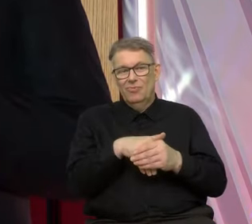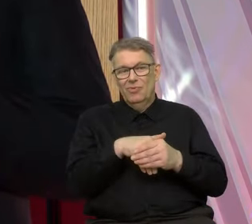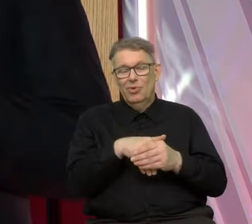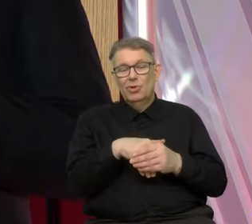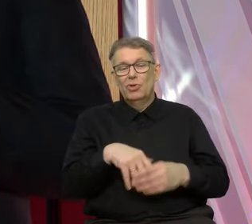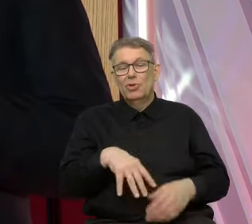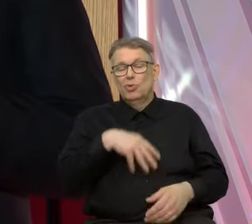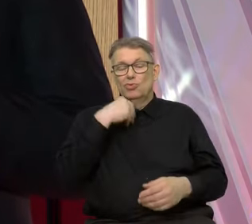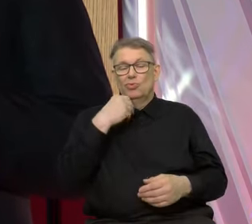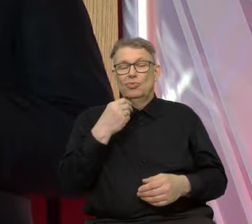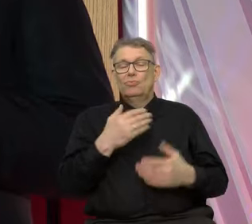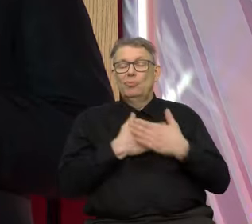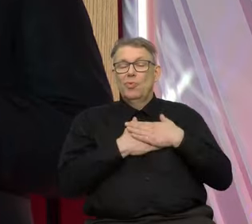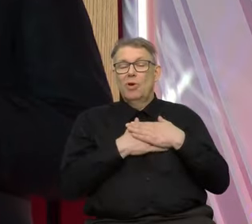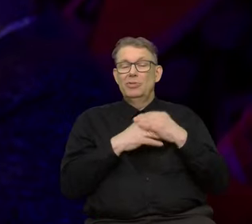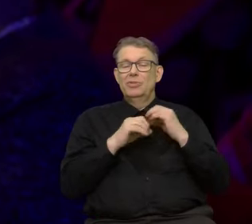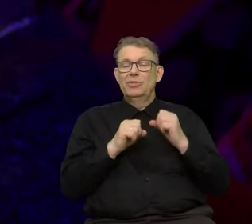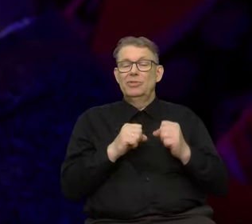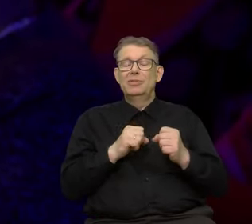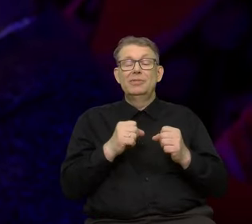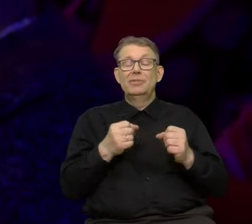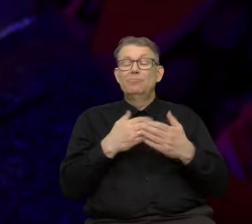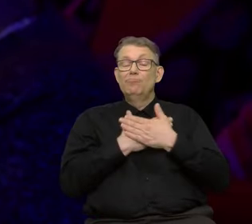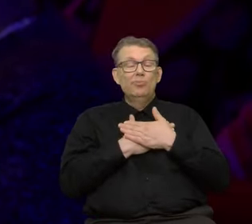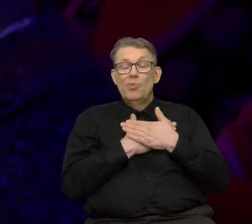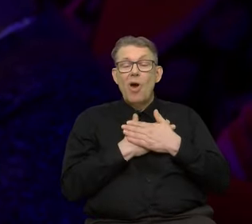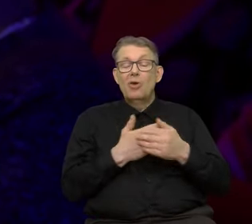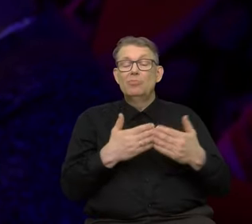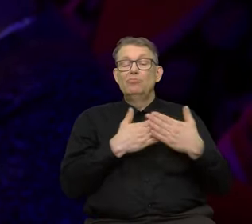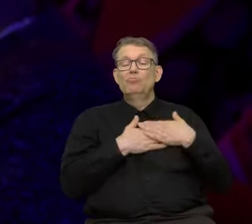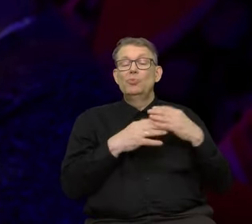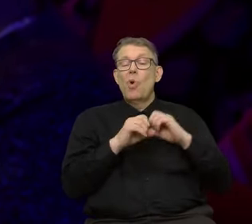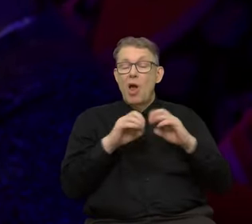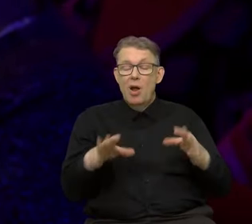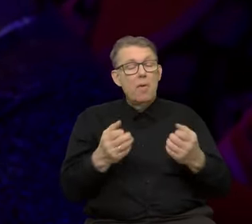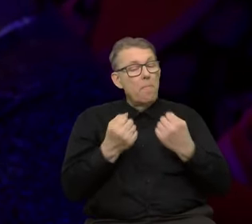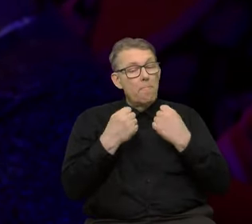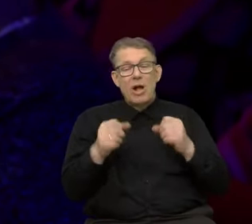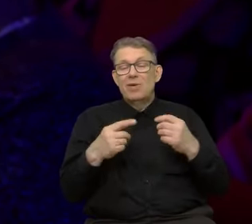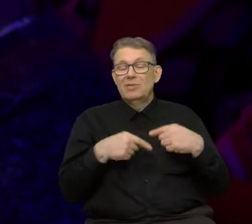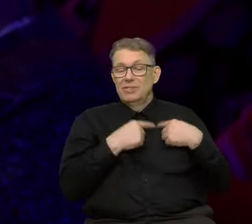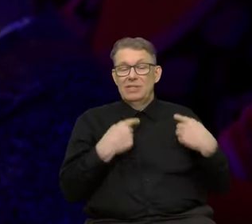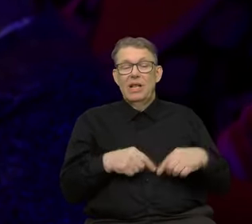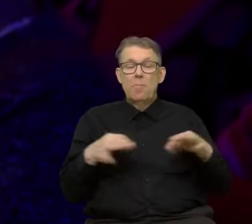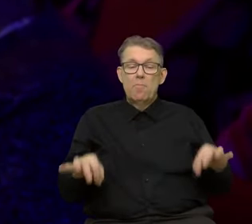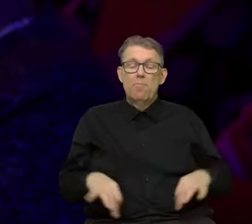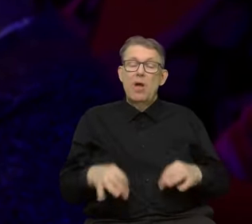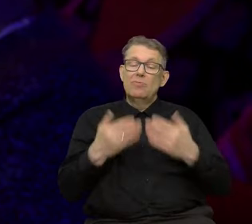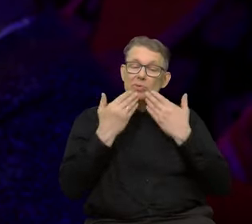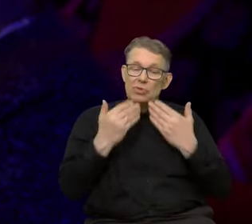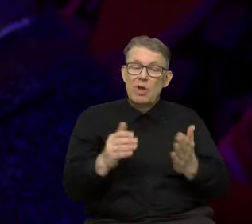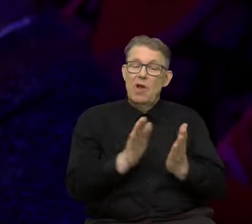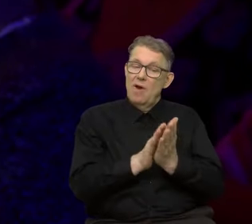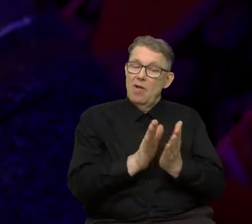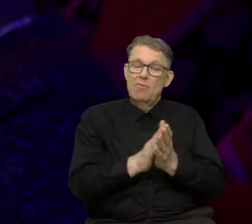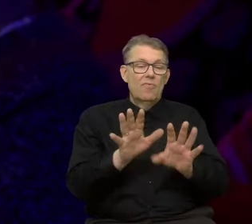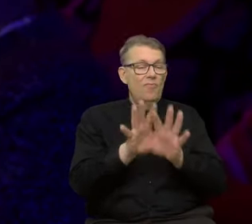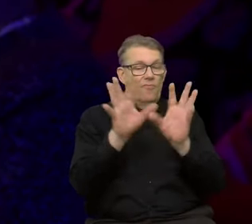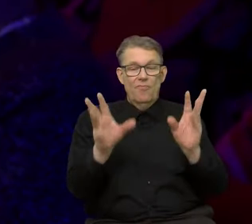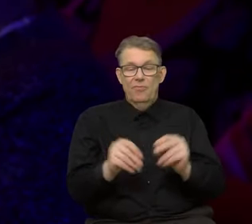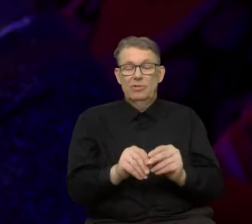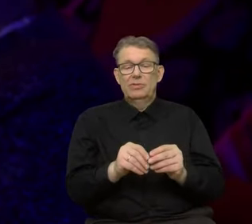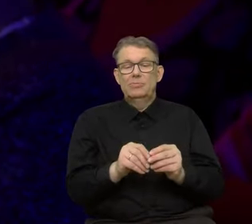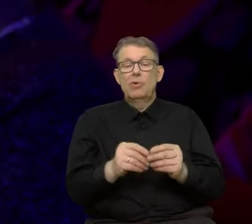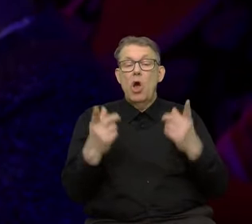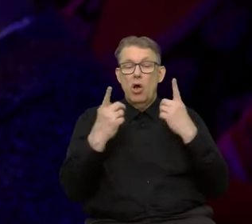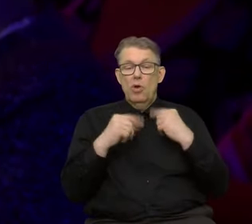miłosiernej. Bardzo serdecznie Państwu dziękuję. Jeszcze raz gratuluję wszystkim